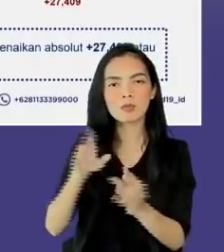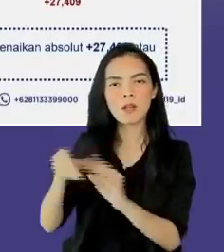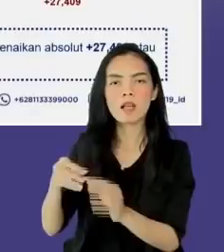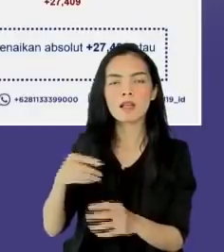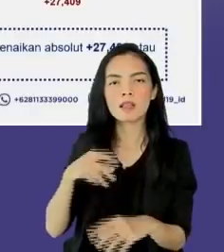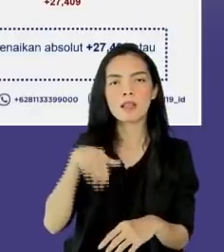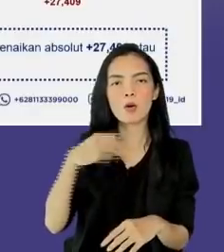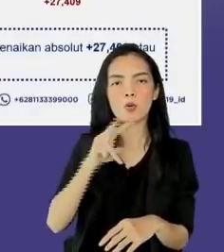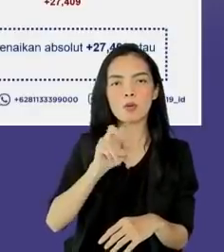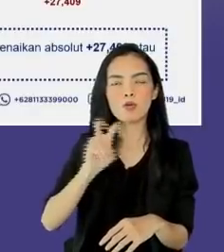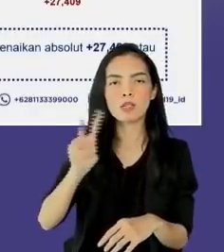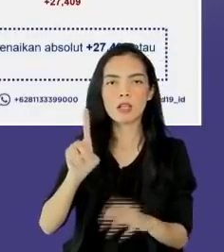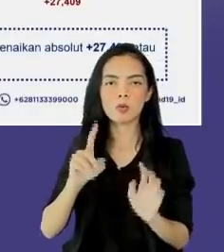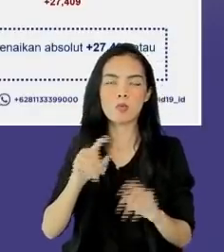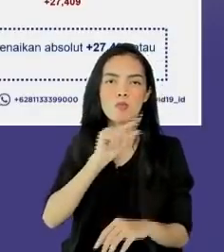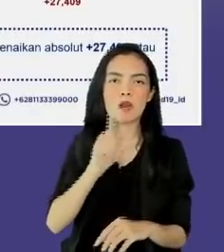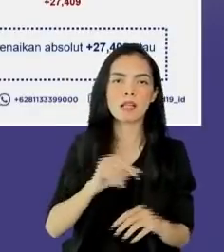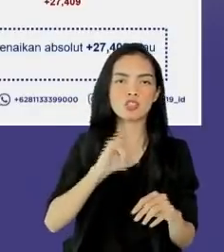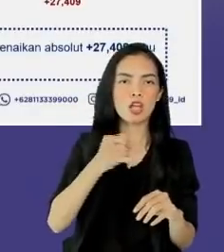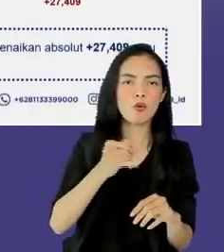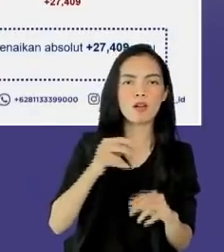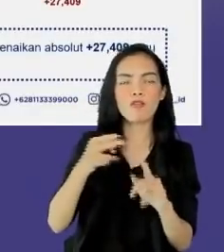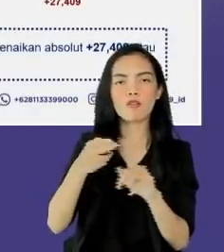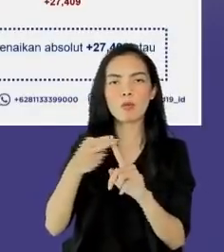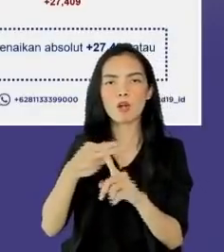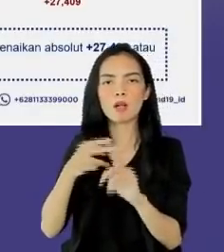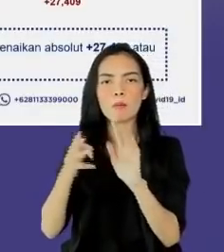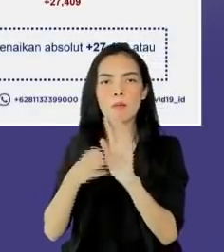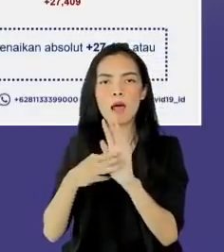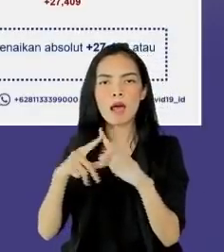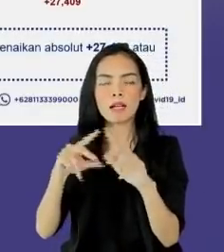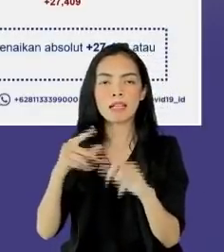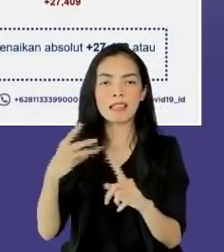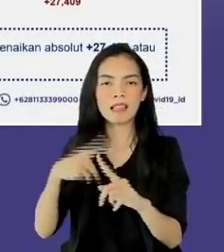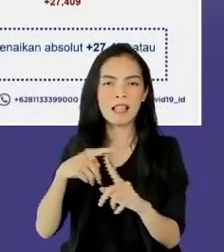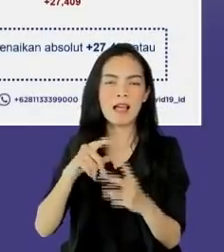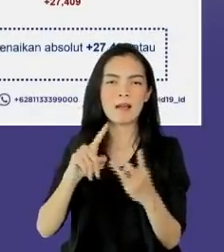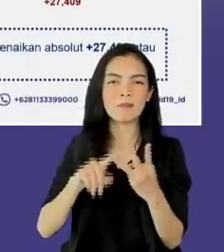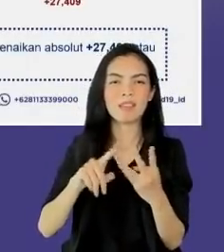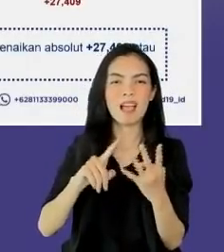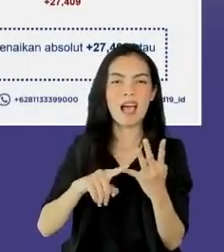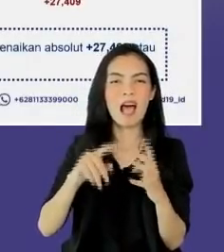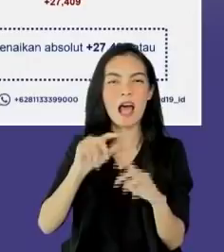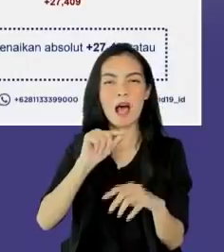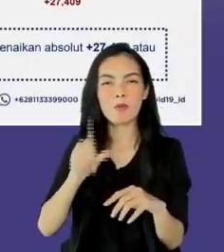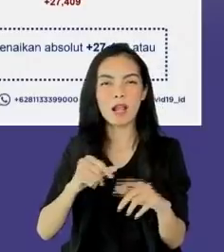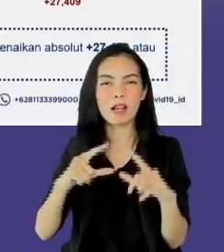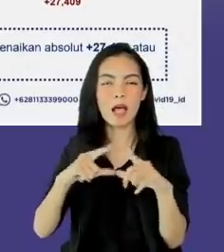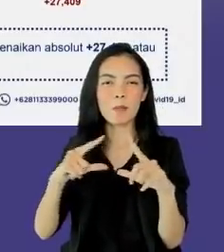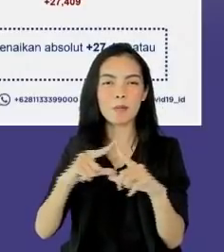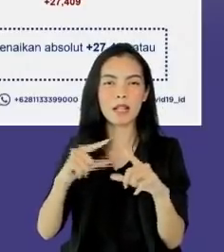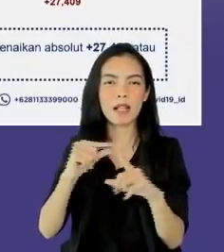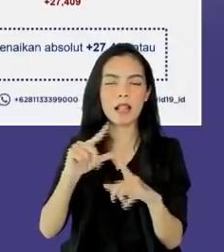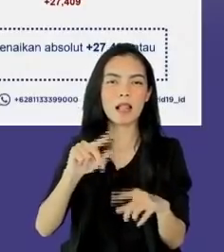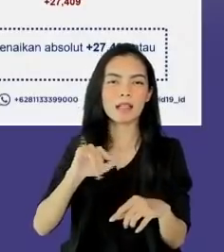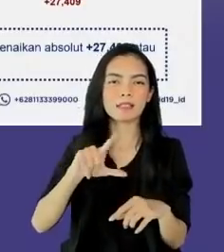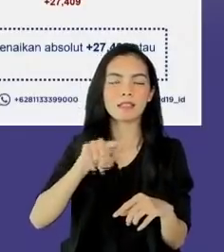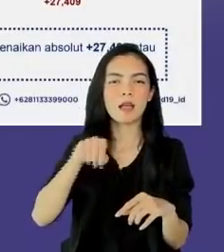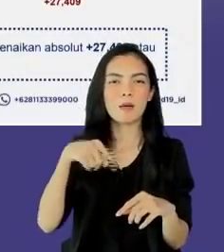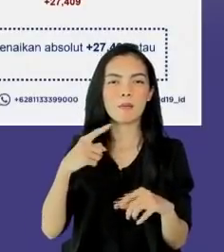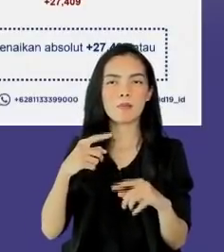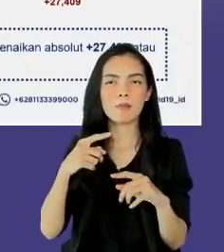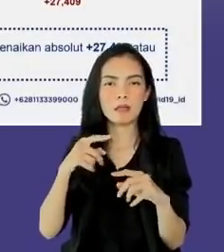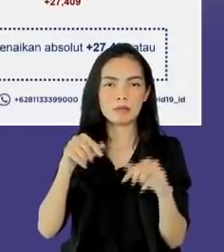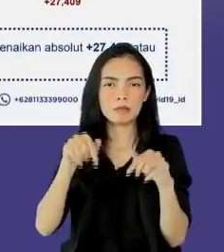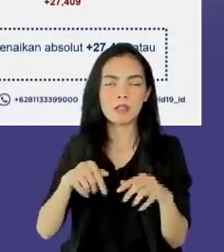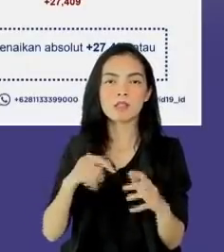di tahun 2021, dari bulan Januari, Februari, Maret, April, hingga Juli. Kalau kita lihat, tren Januari sampai ke bulan April